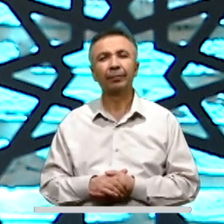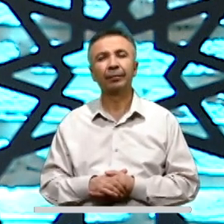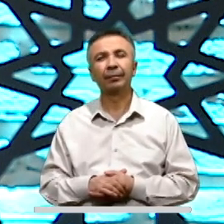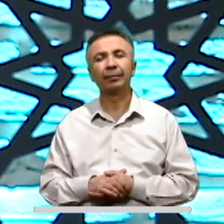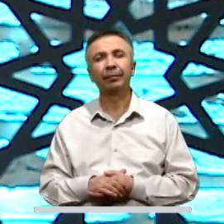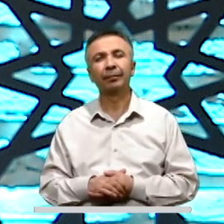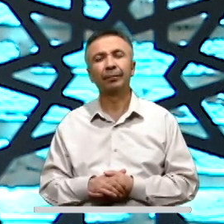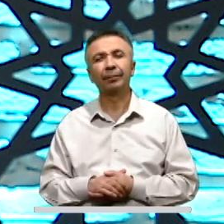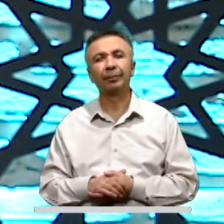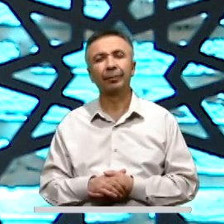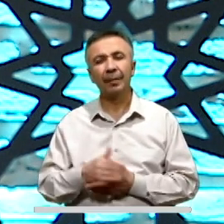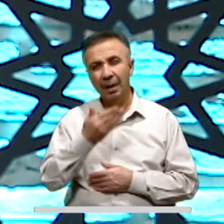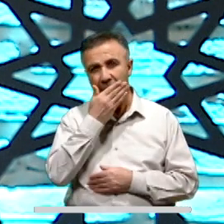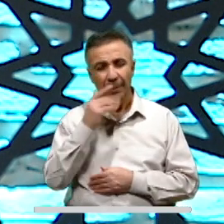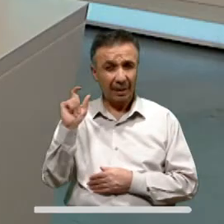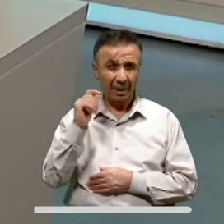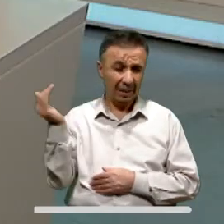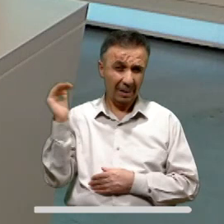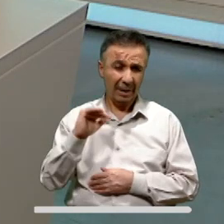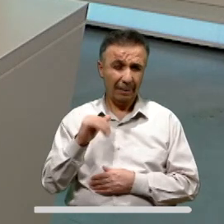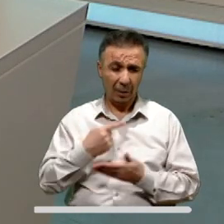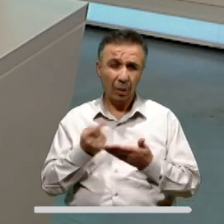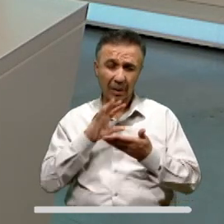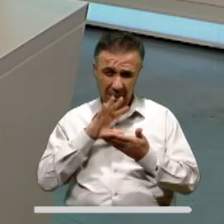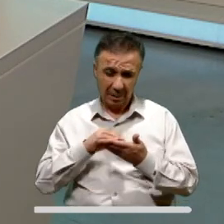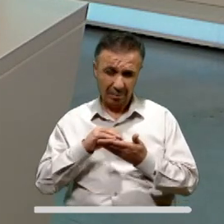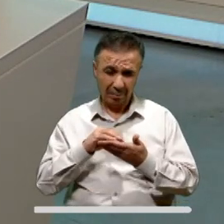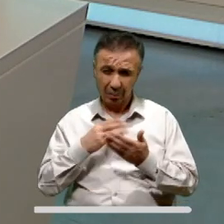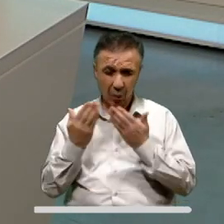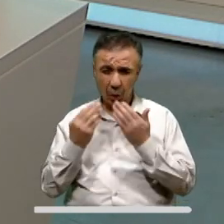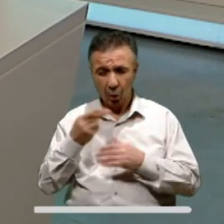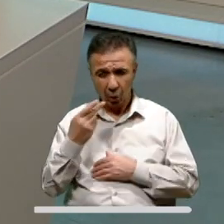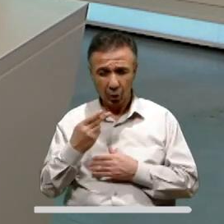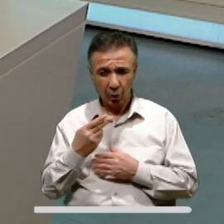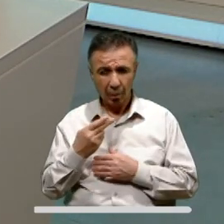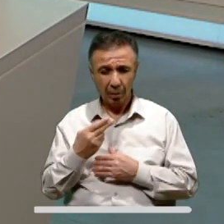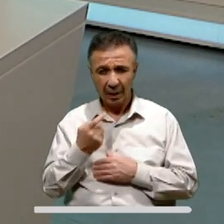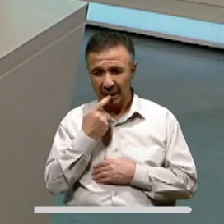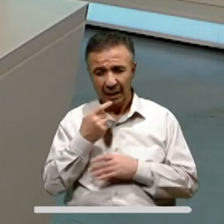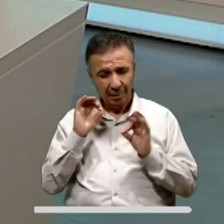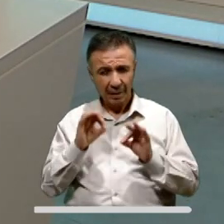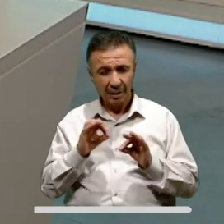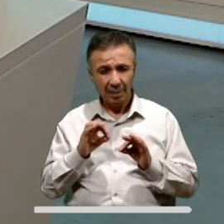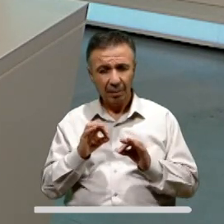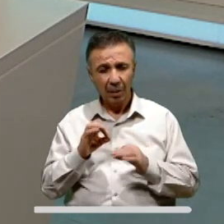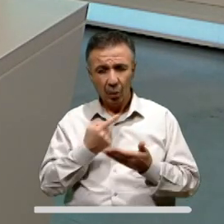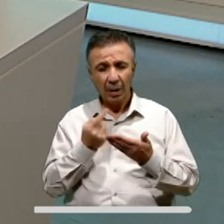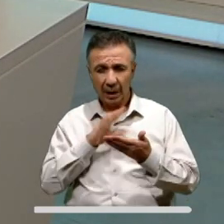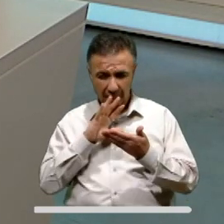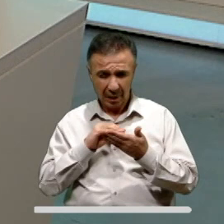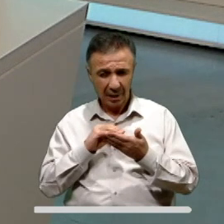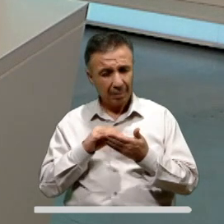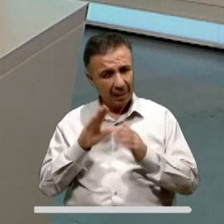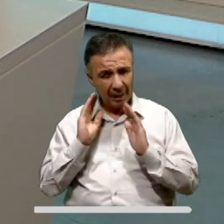Diğer sorumuz hocam, Ramazan geldi, ben hatim okuyordum sene başından beri. Şimdi hatime devam ediyorum, yani aşağı